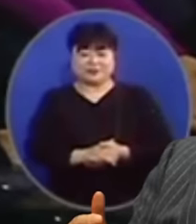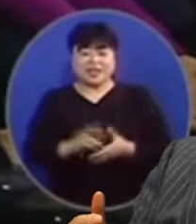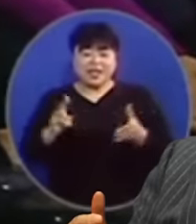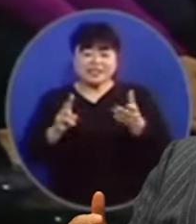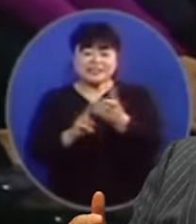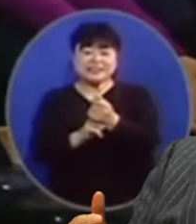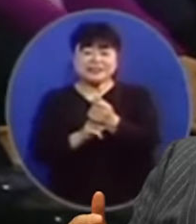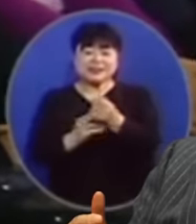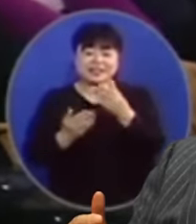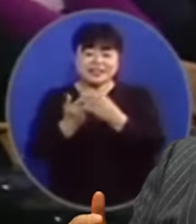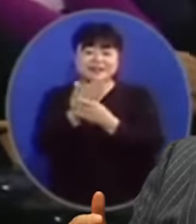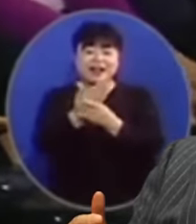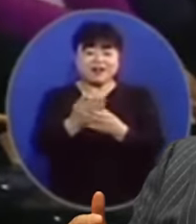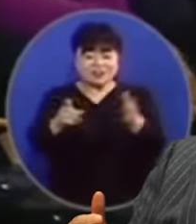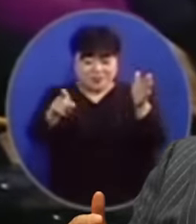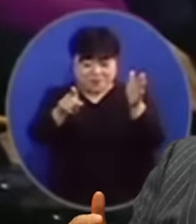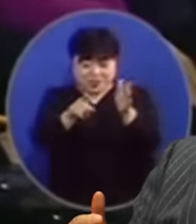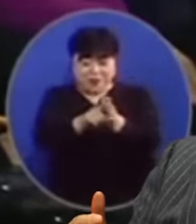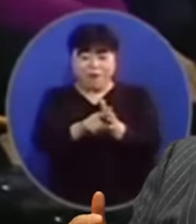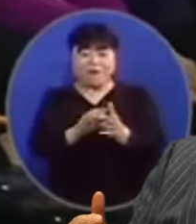기적이 일어날 것을 믿고